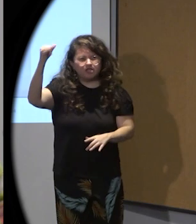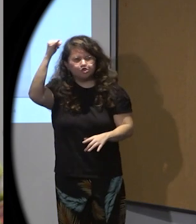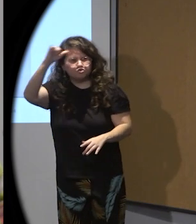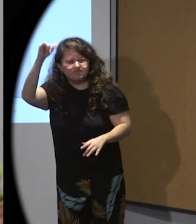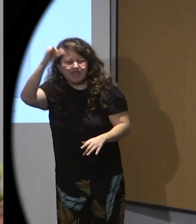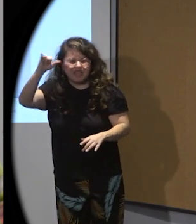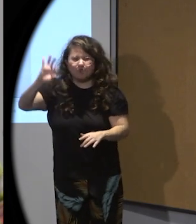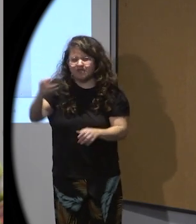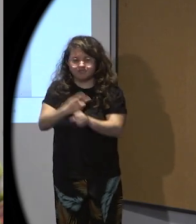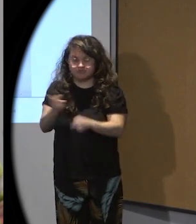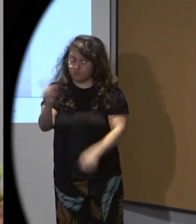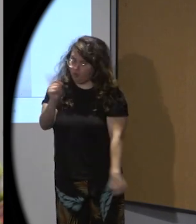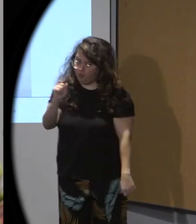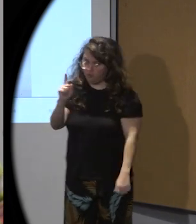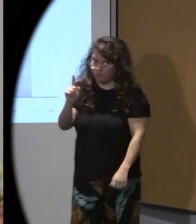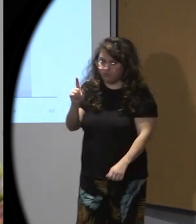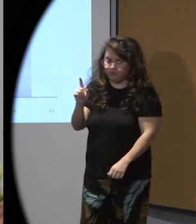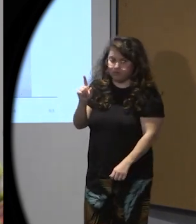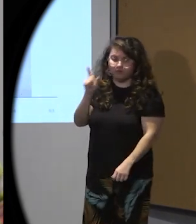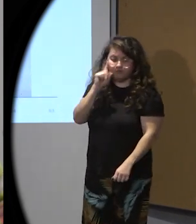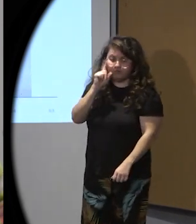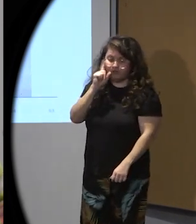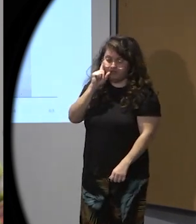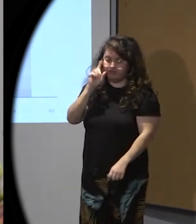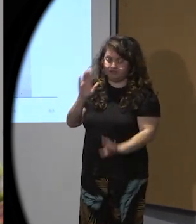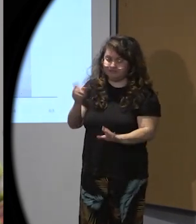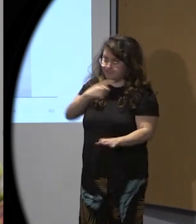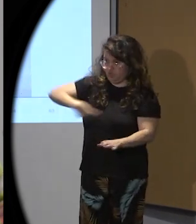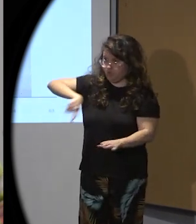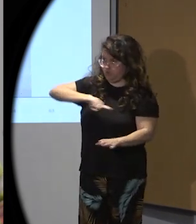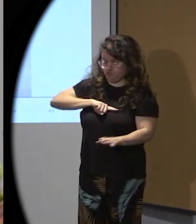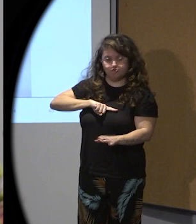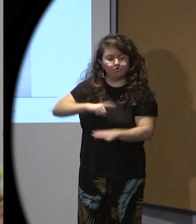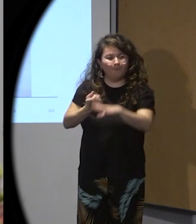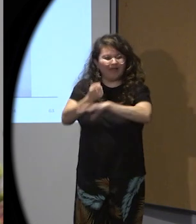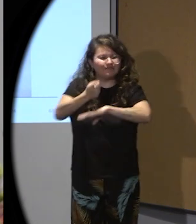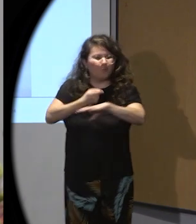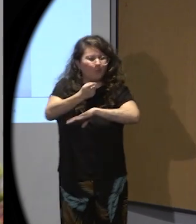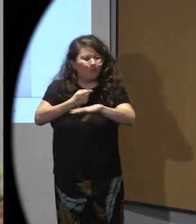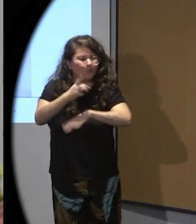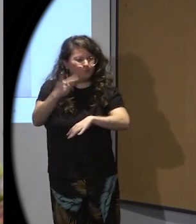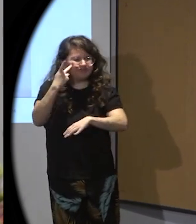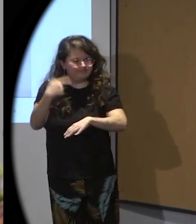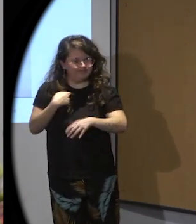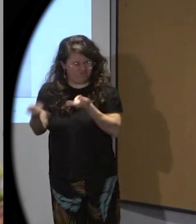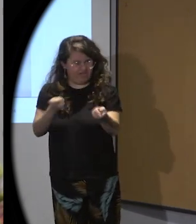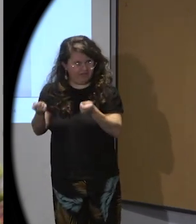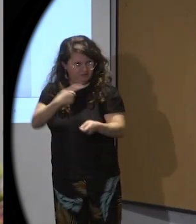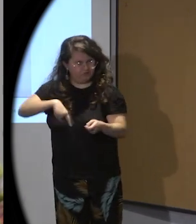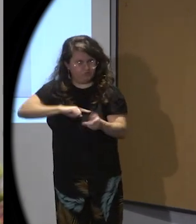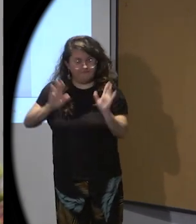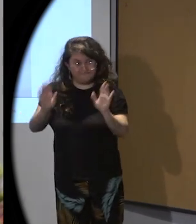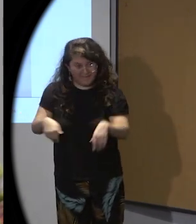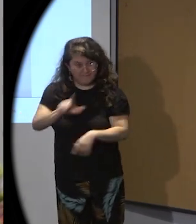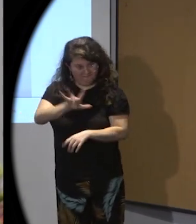Non, on est habituellement, c'est nous qui faisons l'encadrement du marathon de Poitiers. Même à 25 degrés,